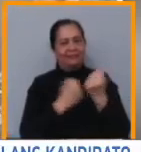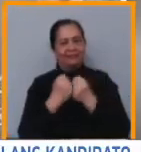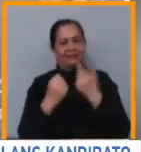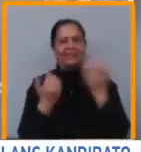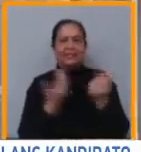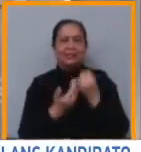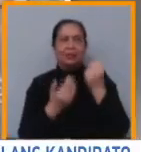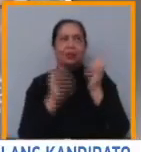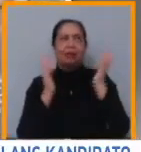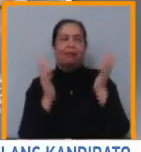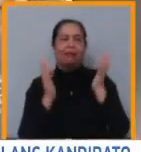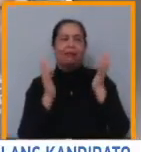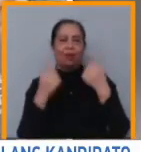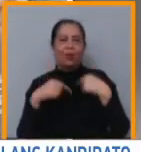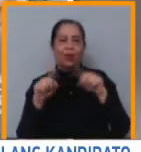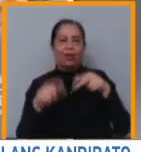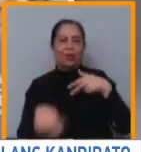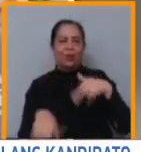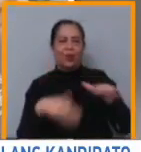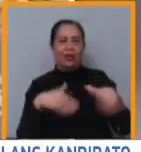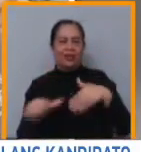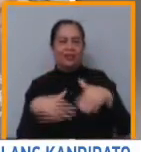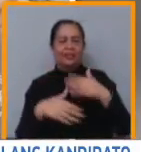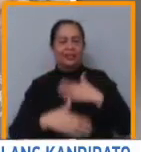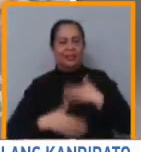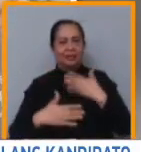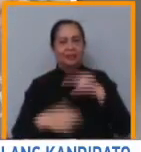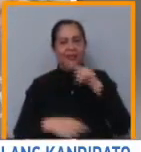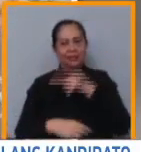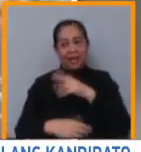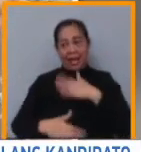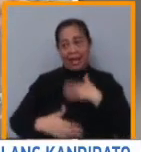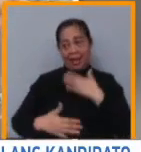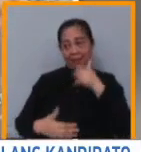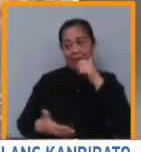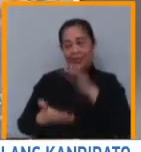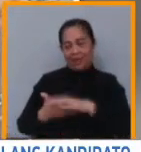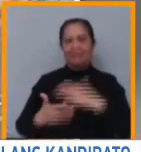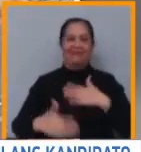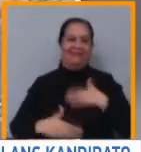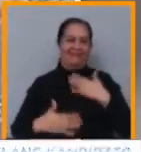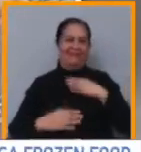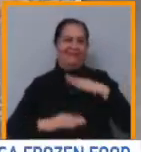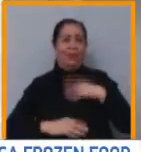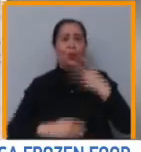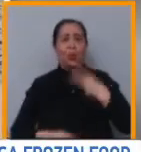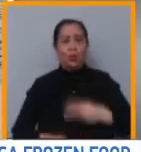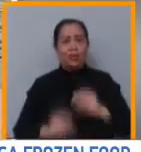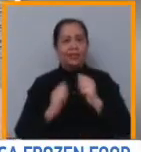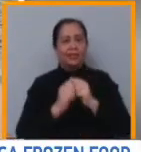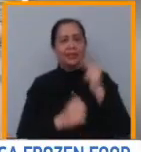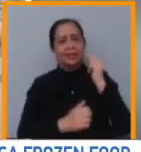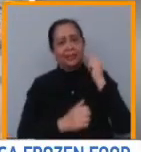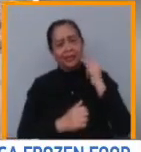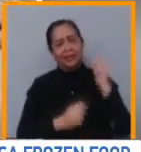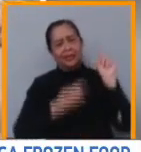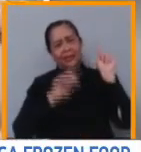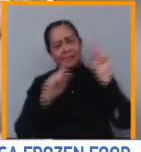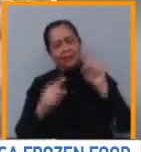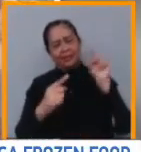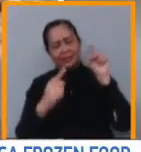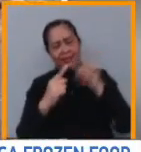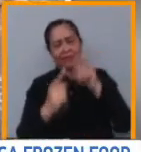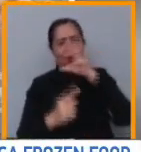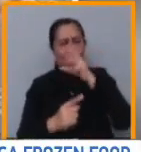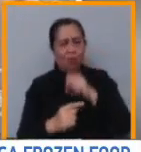while walking. Masaya rin si Chito pag nakikita niyang masaya ang kanyang misis. At ang wish niya, makasama si Mary hanggang sa kanilang pagtanda. Oh, that's what you